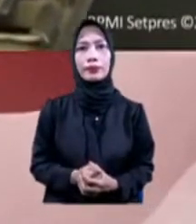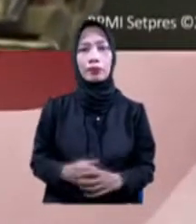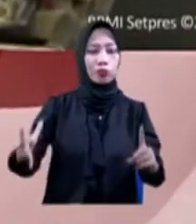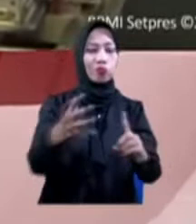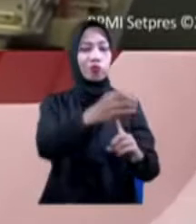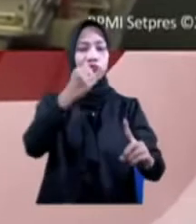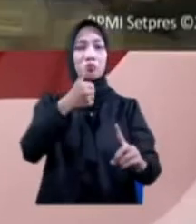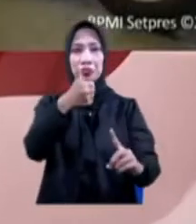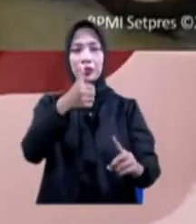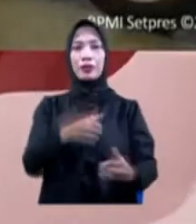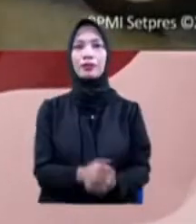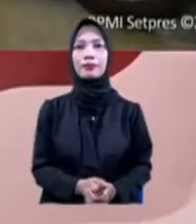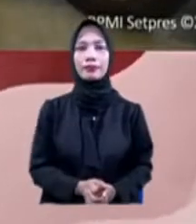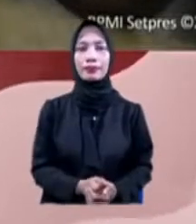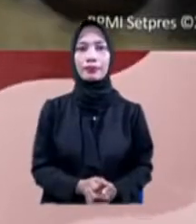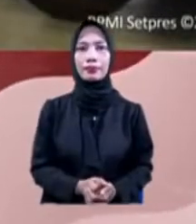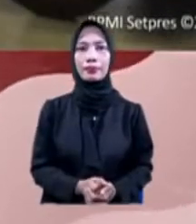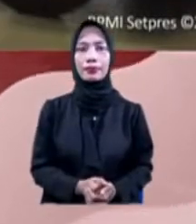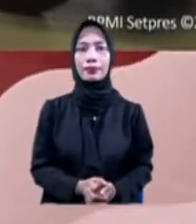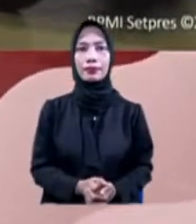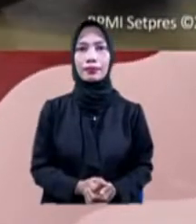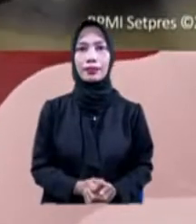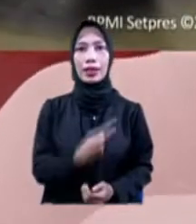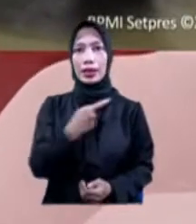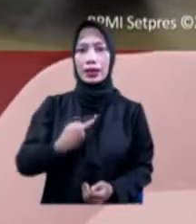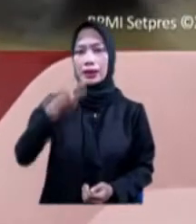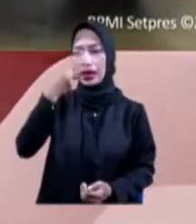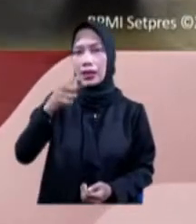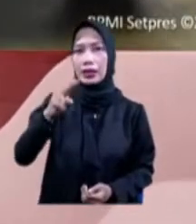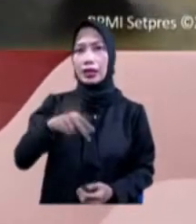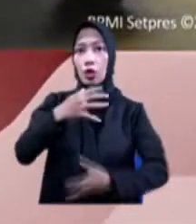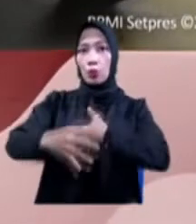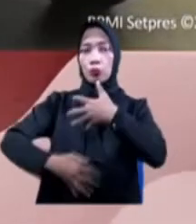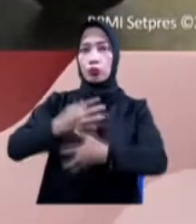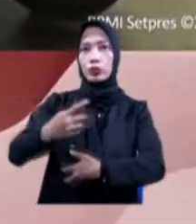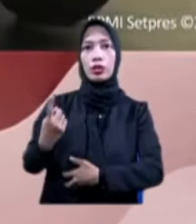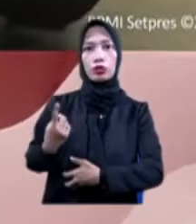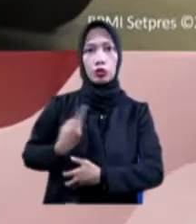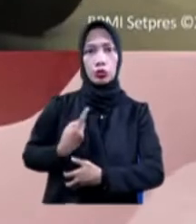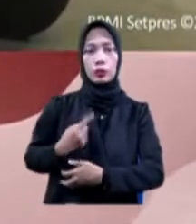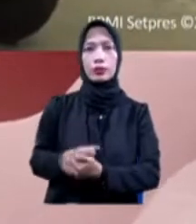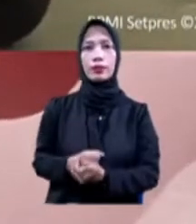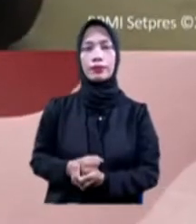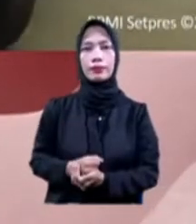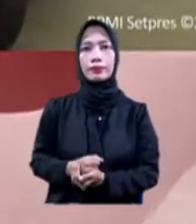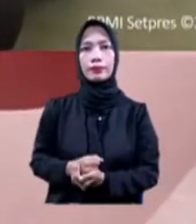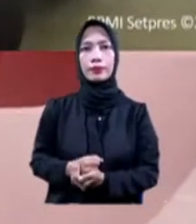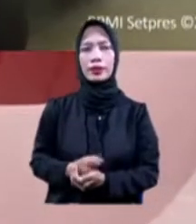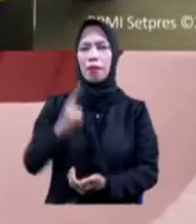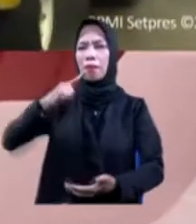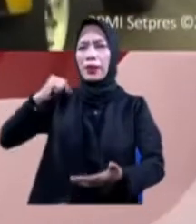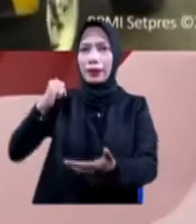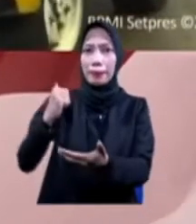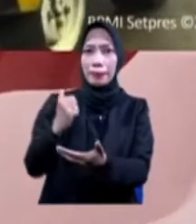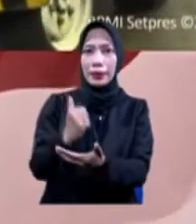dicapai. Nah, kami juga melihat bahwa memang dari perusahaan swasta juga melihat bahwa salah satu aspek yang paling penting